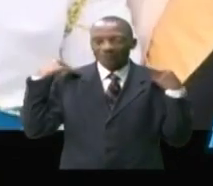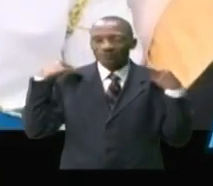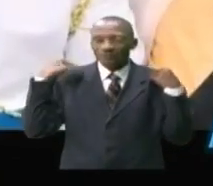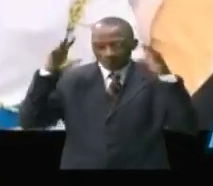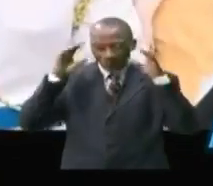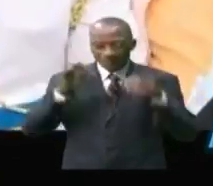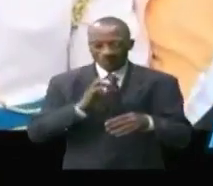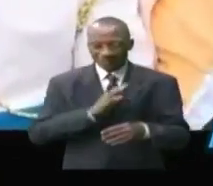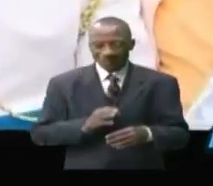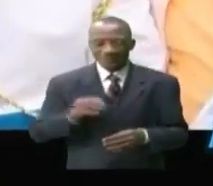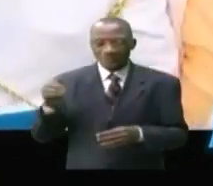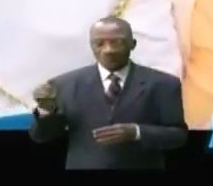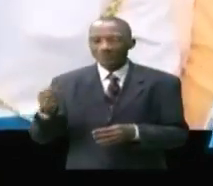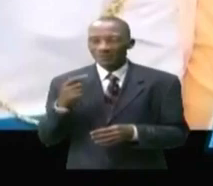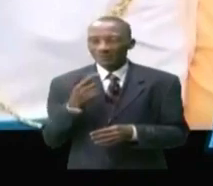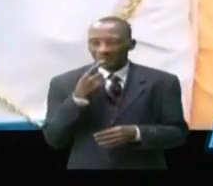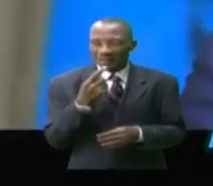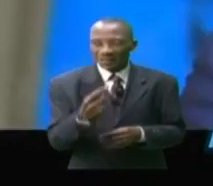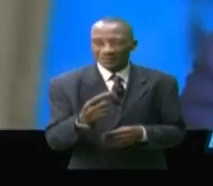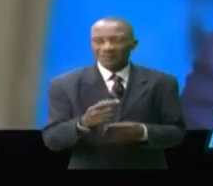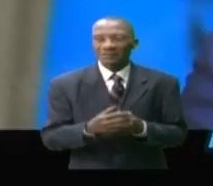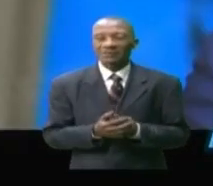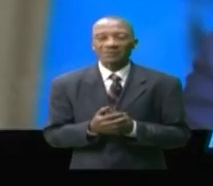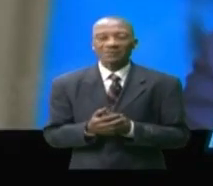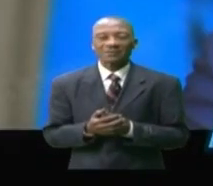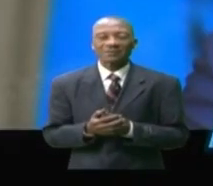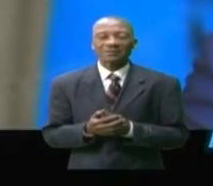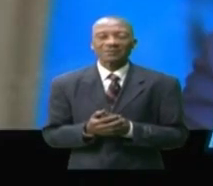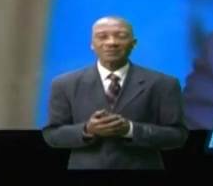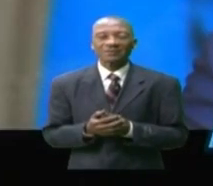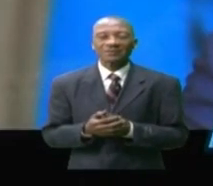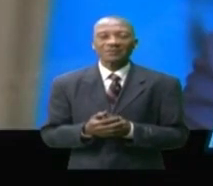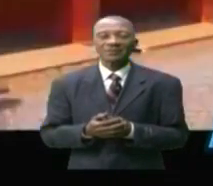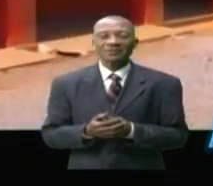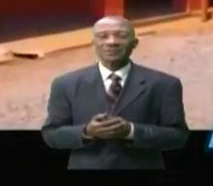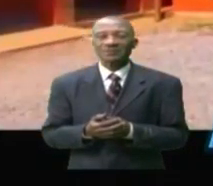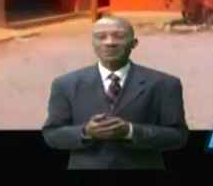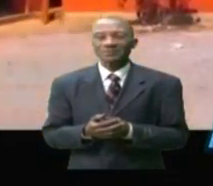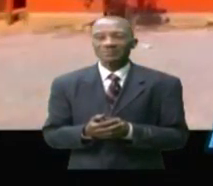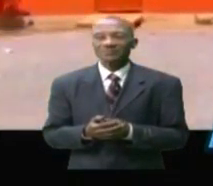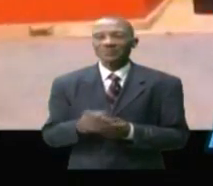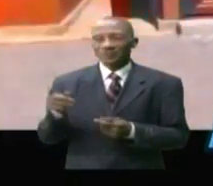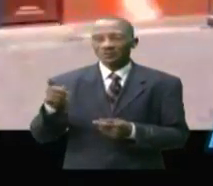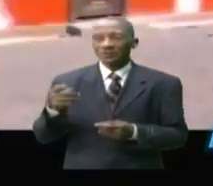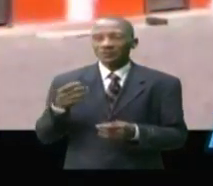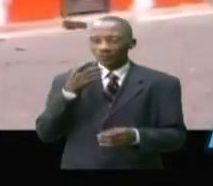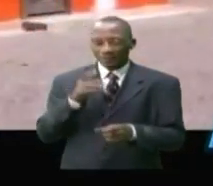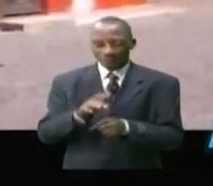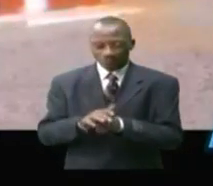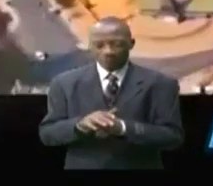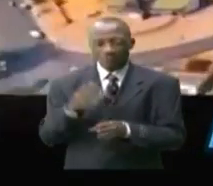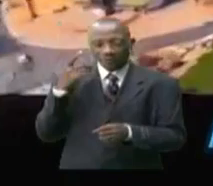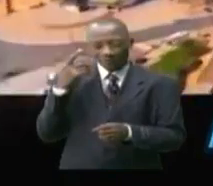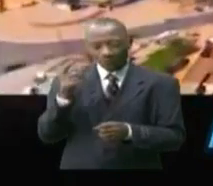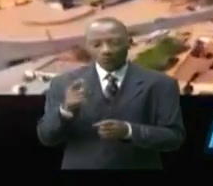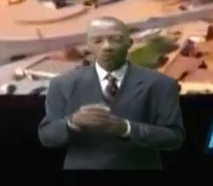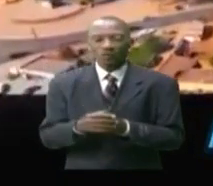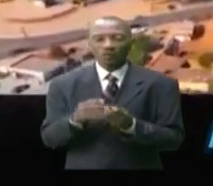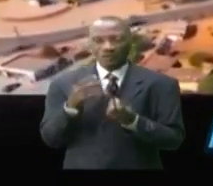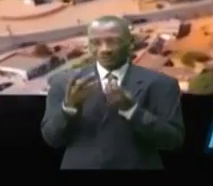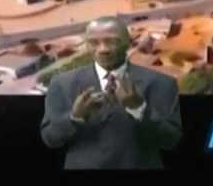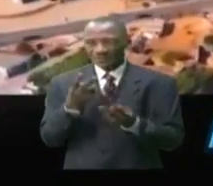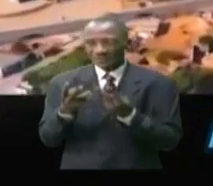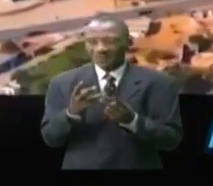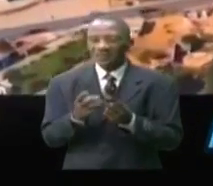dernier. Fifi Masuka Seigny a remercié le président de la République, Félix-Antoine Tshisekedi, pour avoir reconnu publiquement